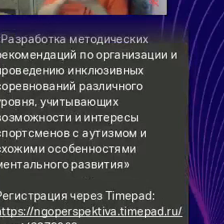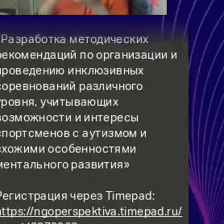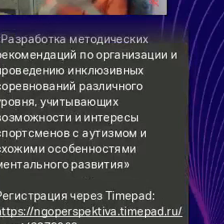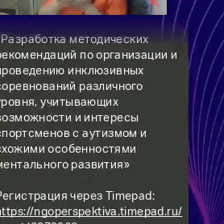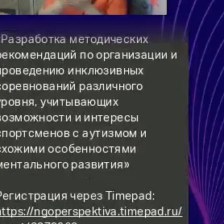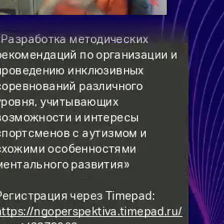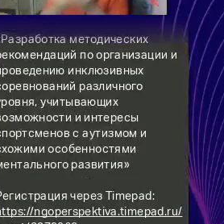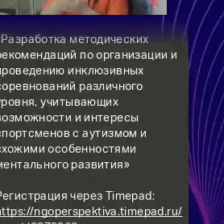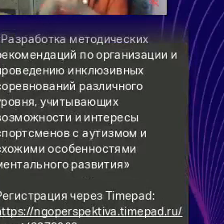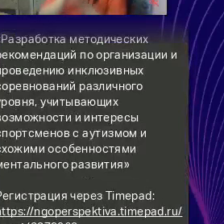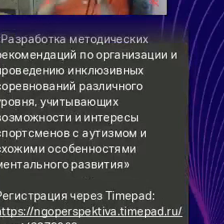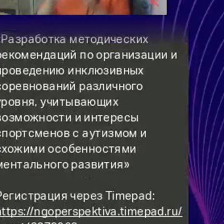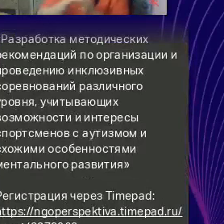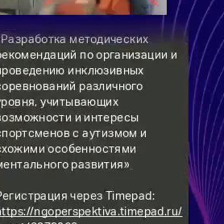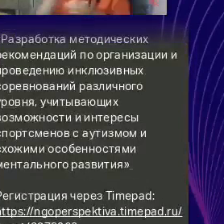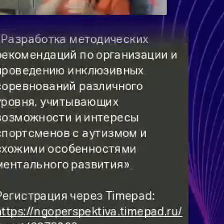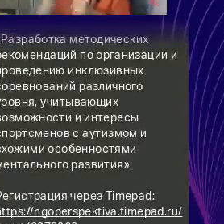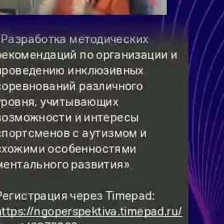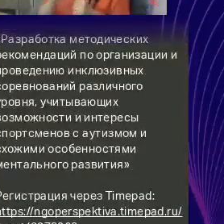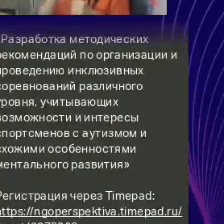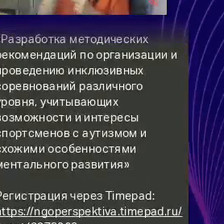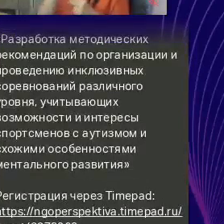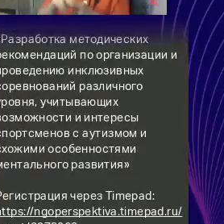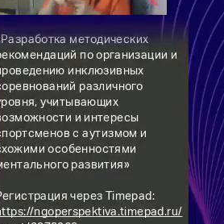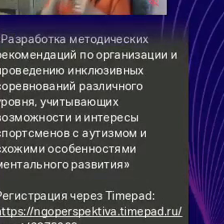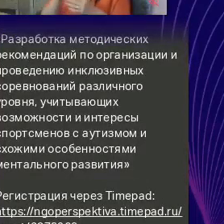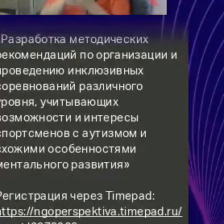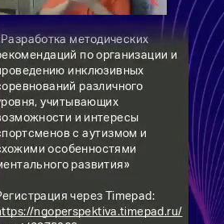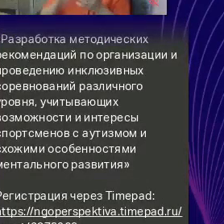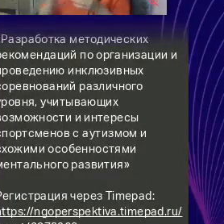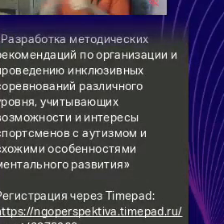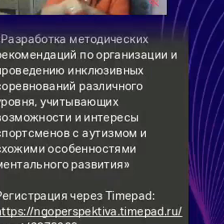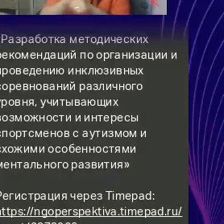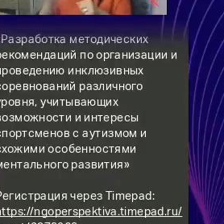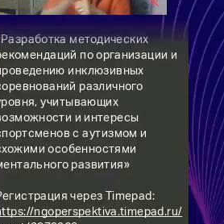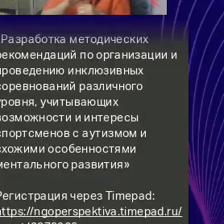новых проектов, всего самого наилучшего, то есть дальнейших побед.